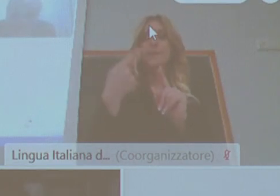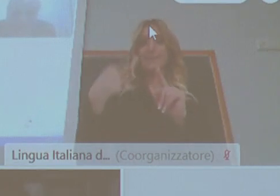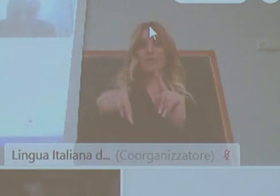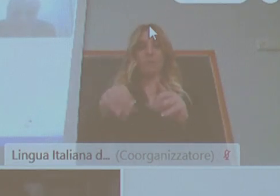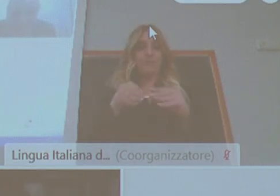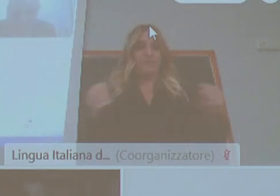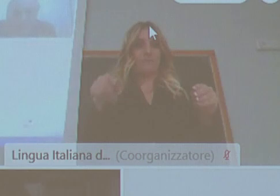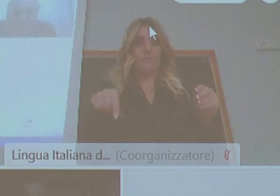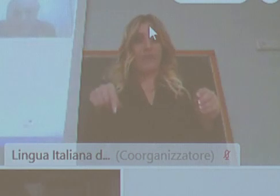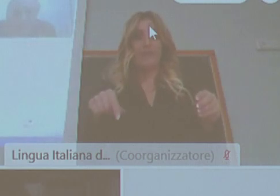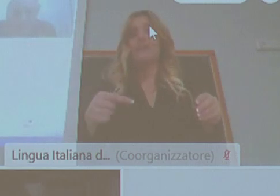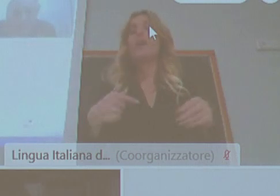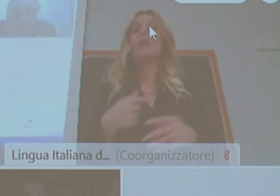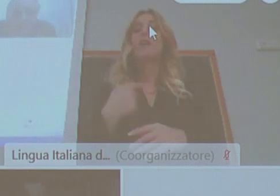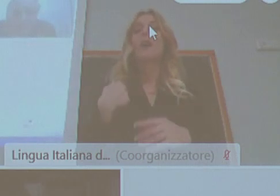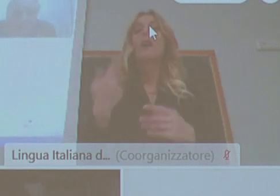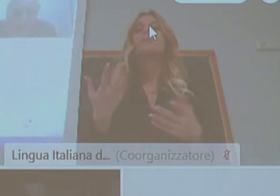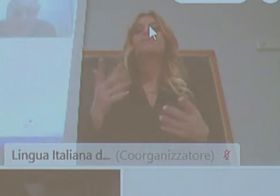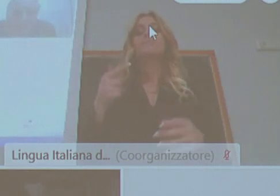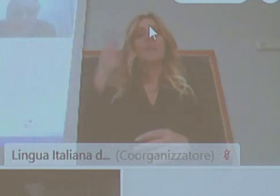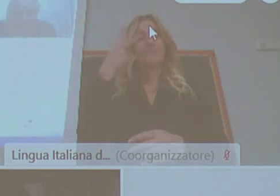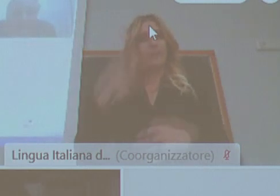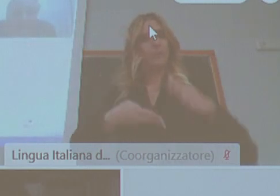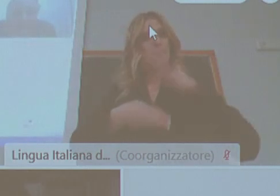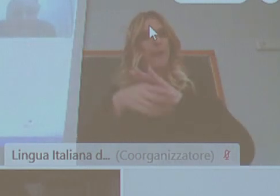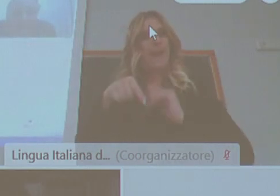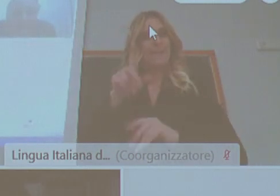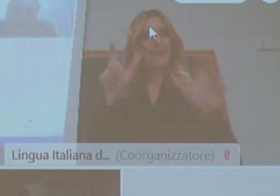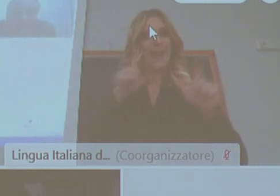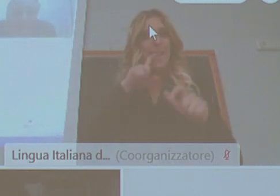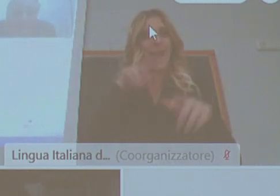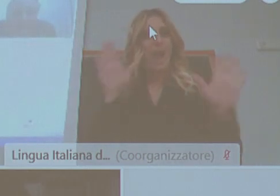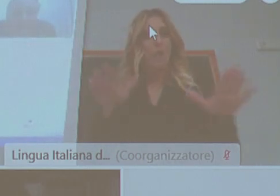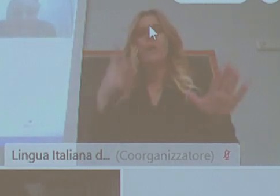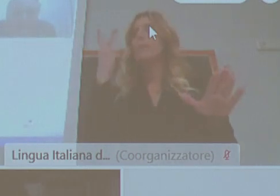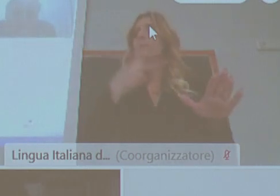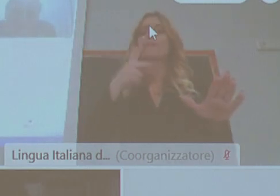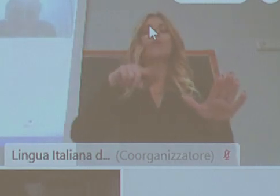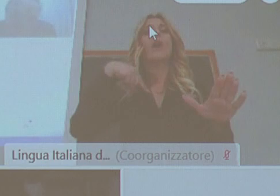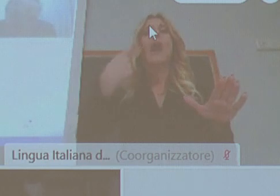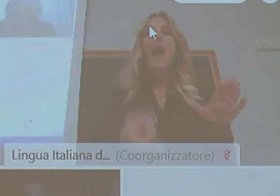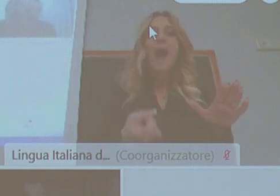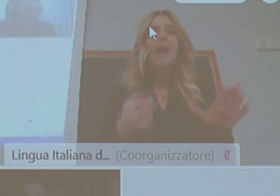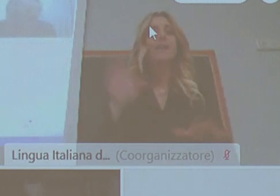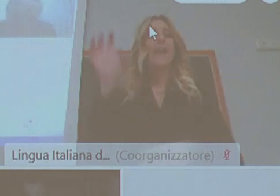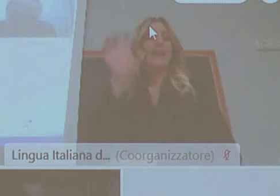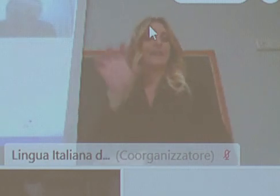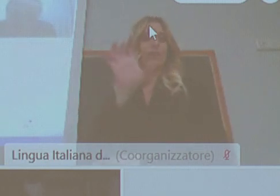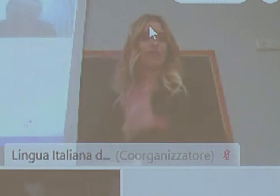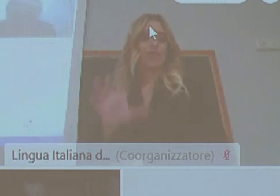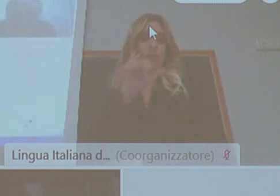fiera. Tra l'altro l'iniziativa è qui all'Aquila, ma è un'iniziativa regionale, noi siamo fisicamente all'Aquila, poi fisicamente fino a un certo punto,